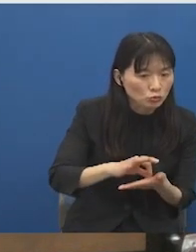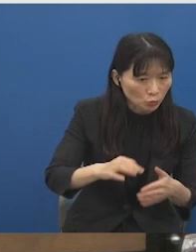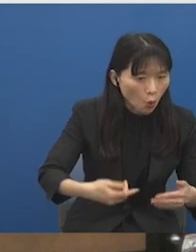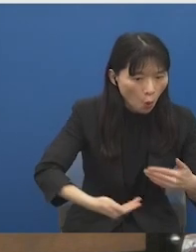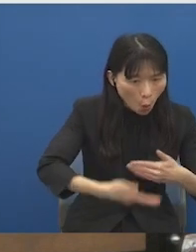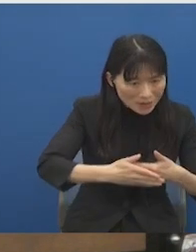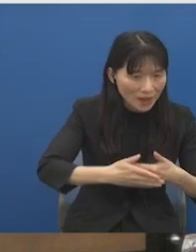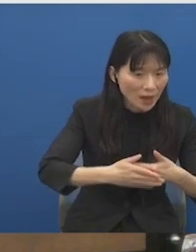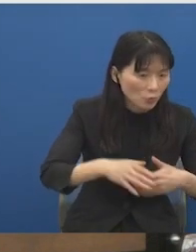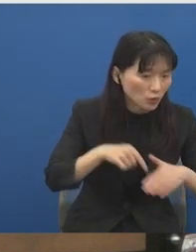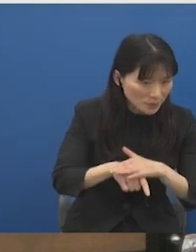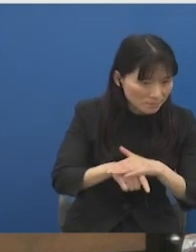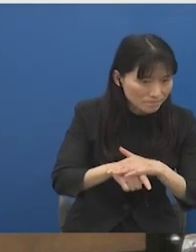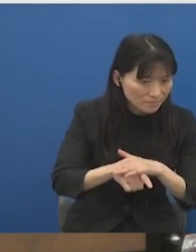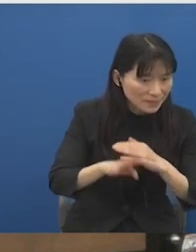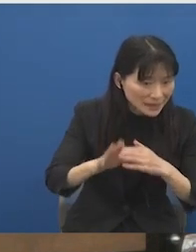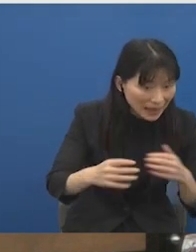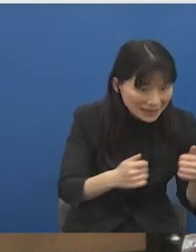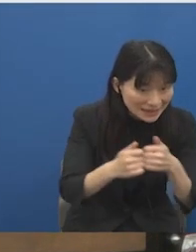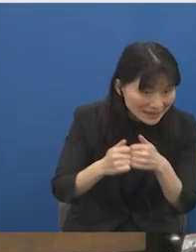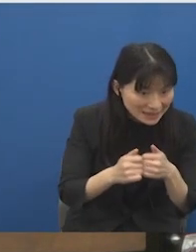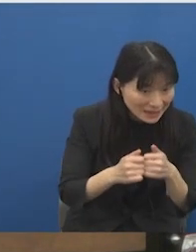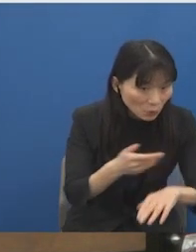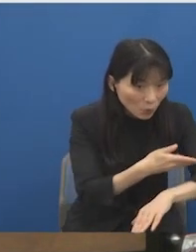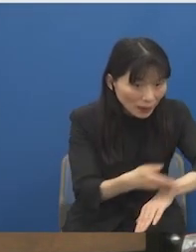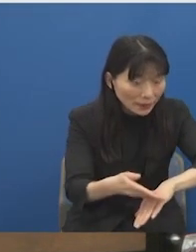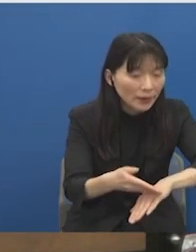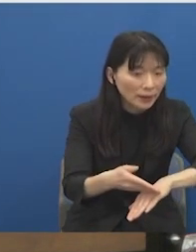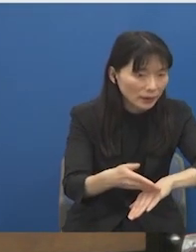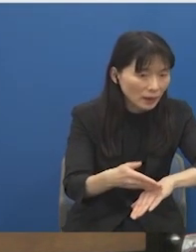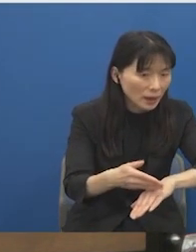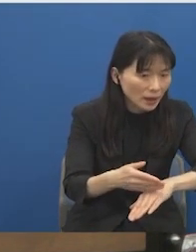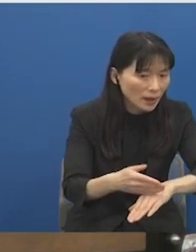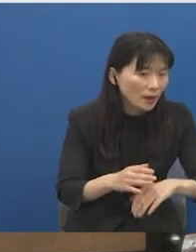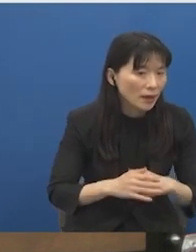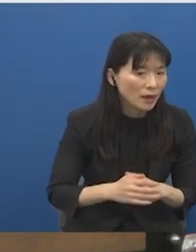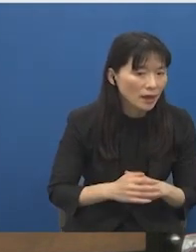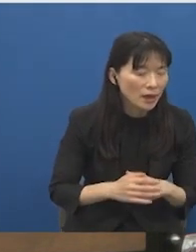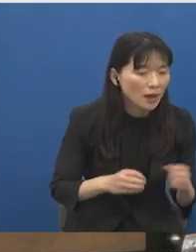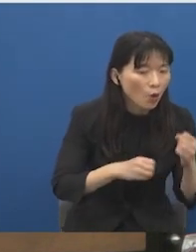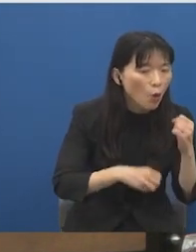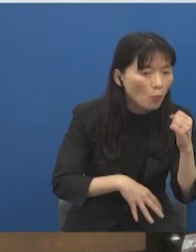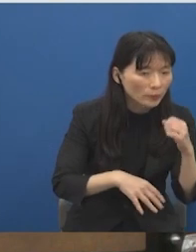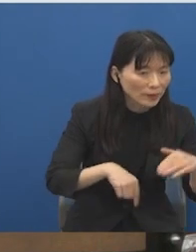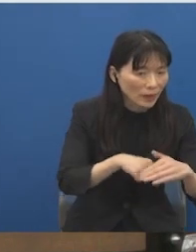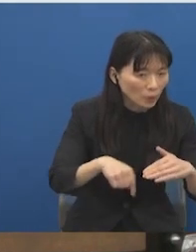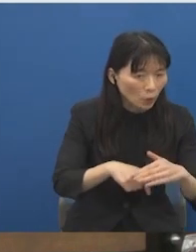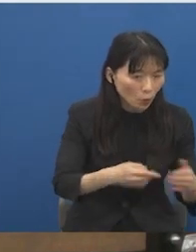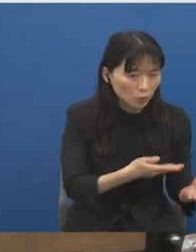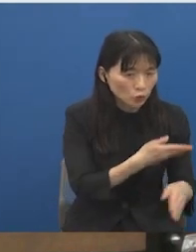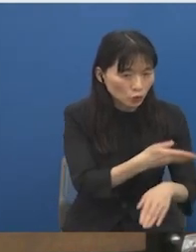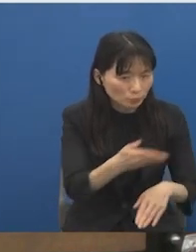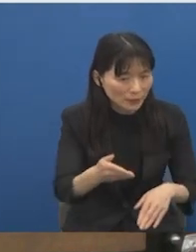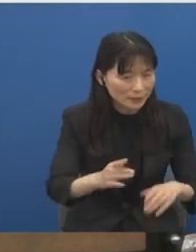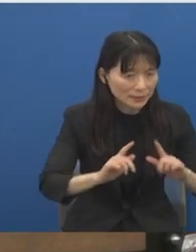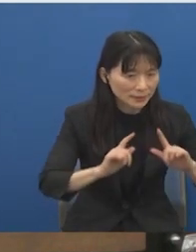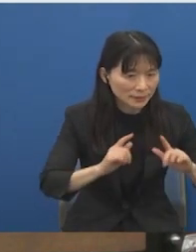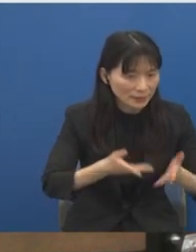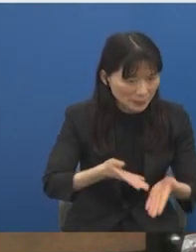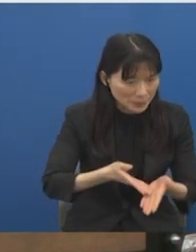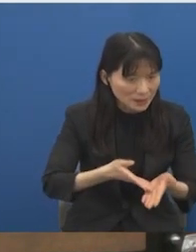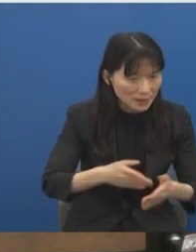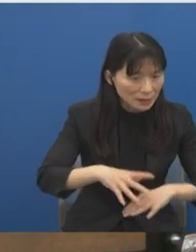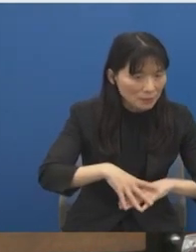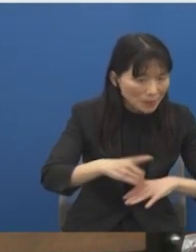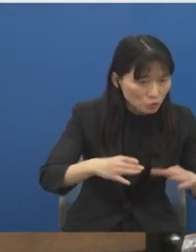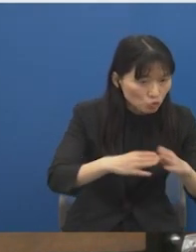であります。以下、審査の過程において、論議されました主な事項について順次申し上げます。まず、